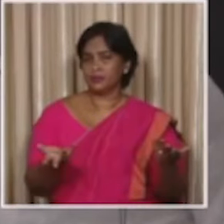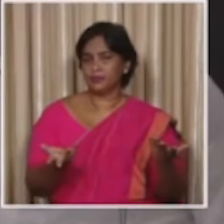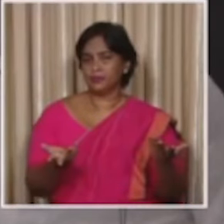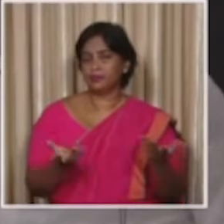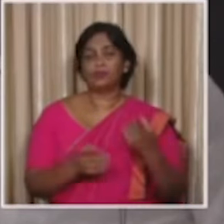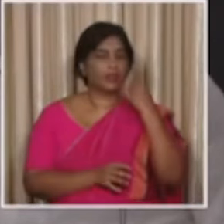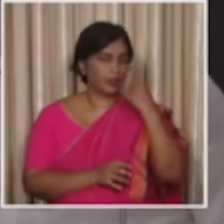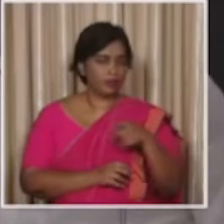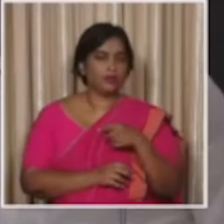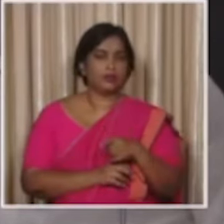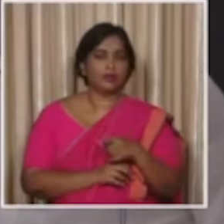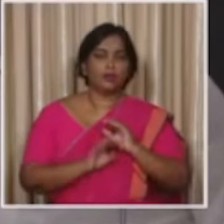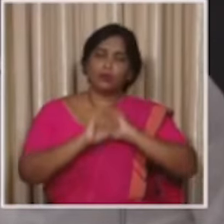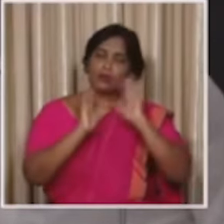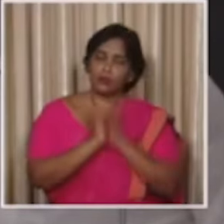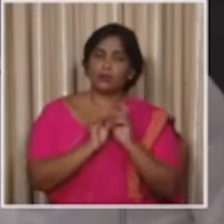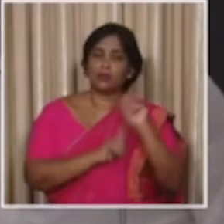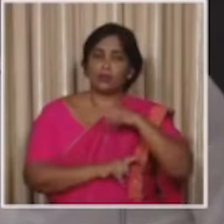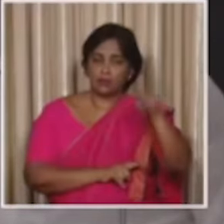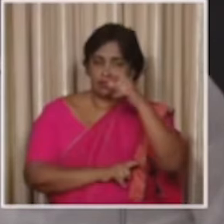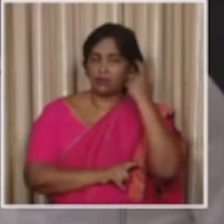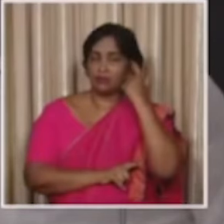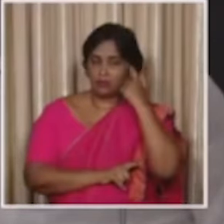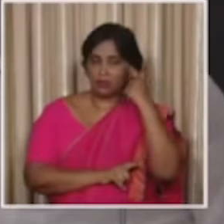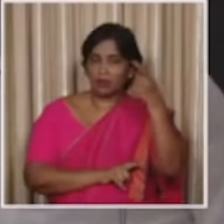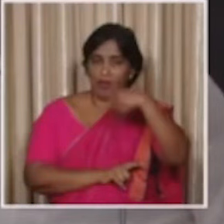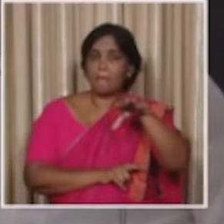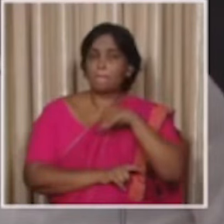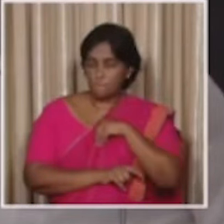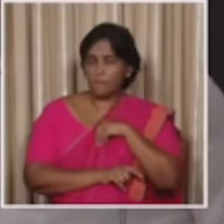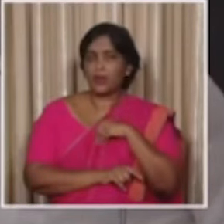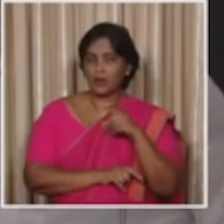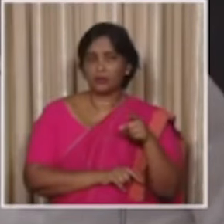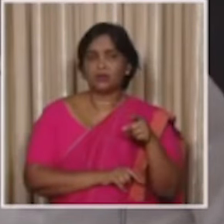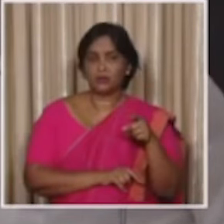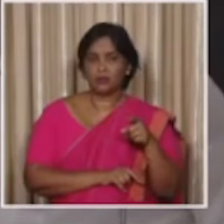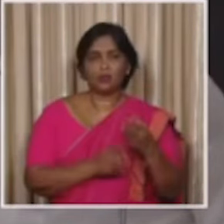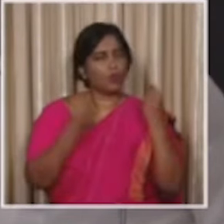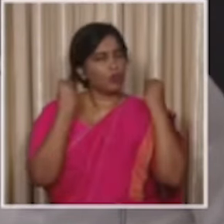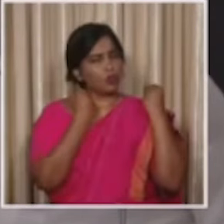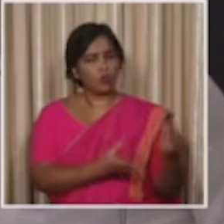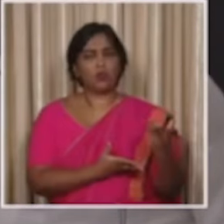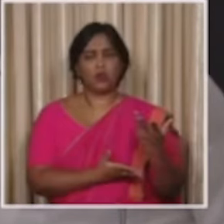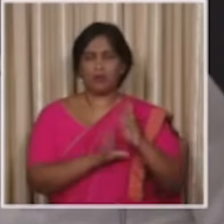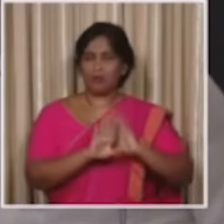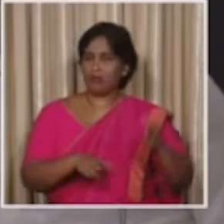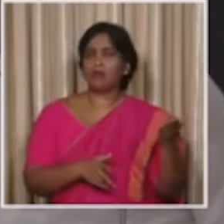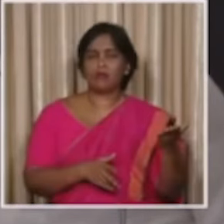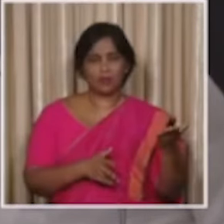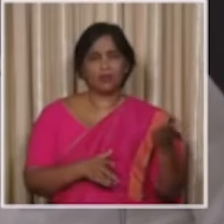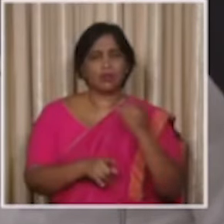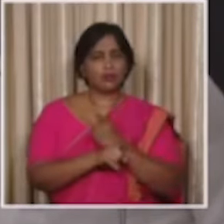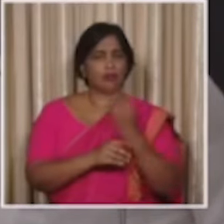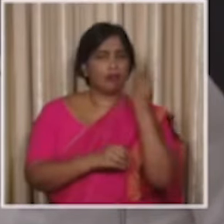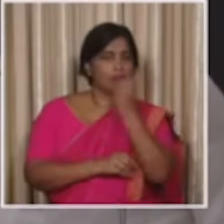ඒ නිසා කරු කතා නැහැ මේ මුළු සභාවම දැනගන්න ඕනේ ගරු මන්ත්‍රීවරු මාත් එක්ක එකඟ වෙන්නත් සිළු දෙනාම මේ අපරාධය කරන්න එපා මේ දරුවන්ගේ ගුරුවරුන්